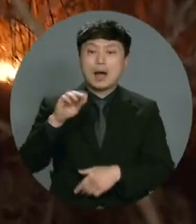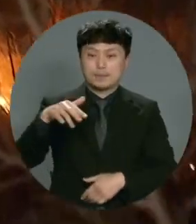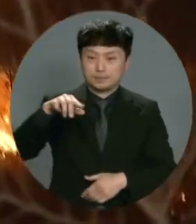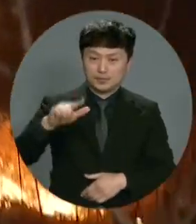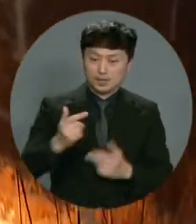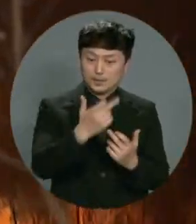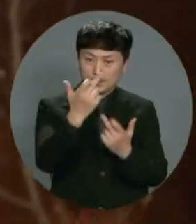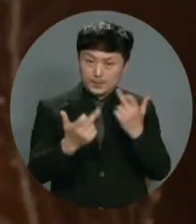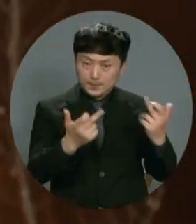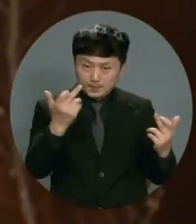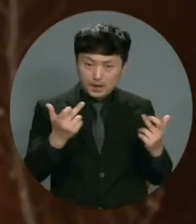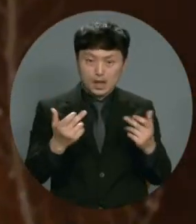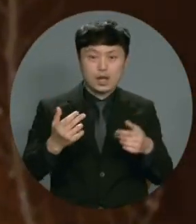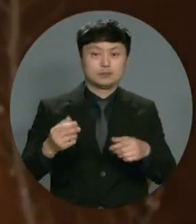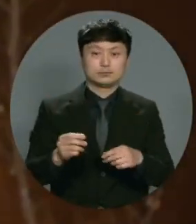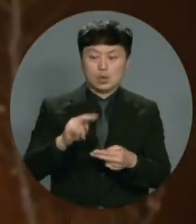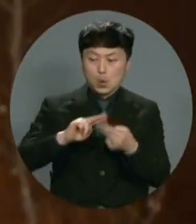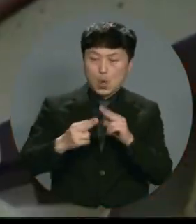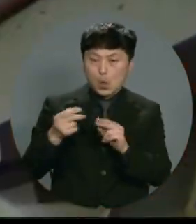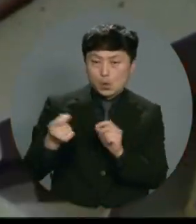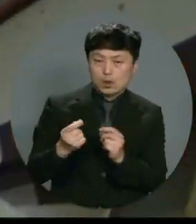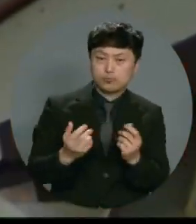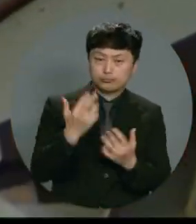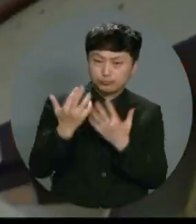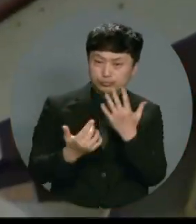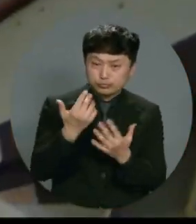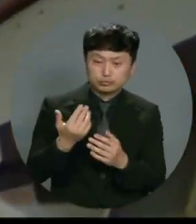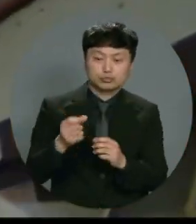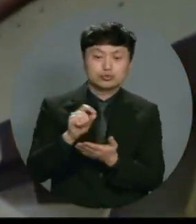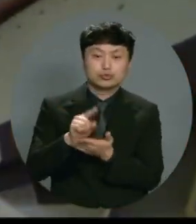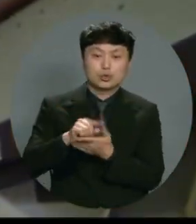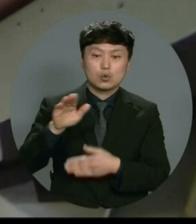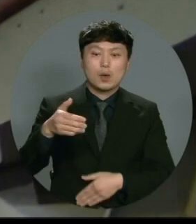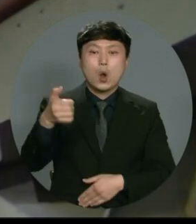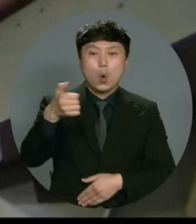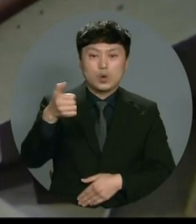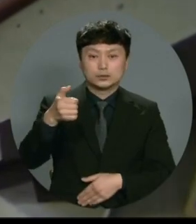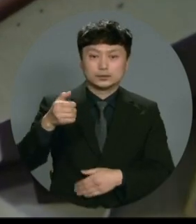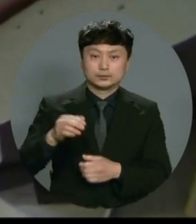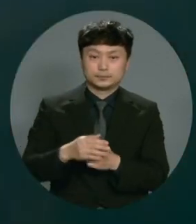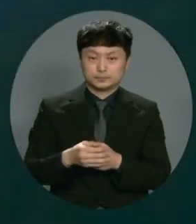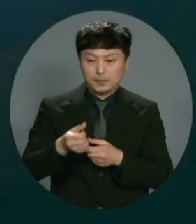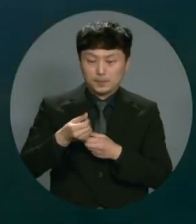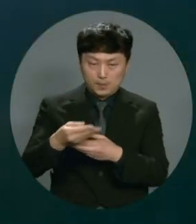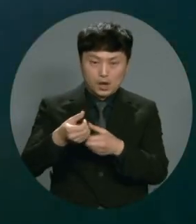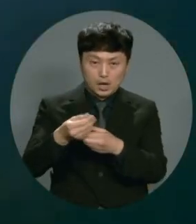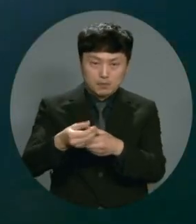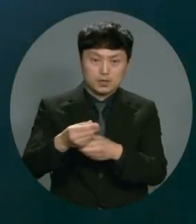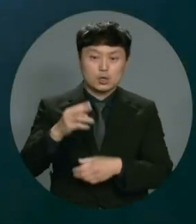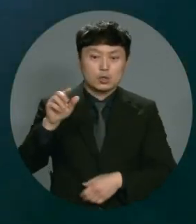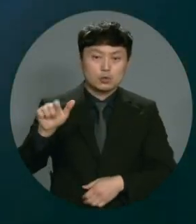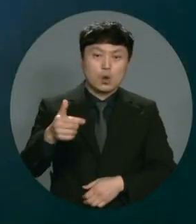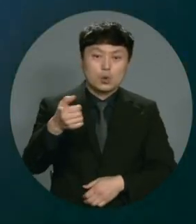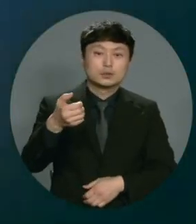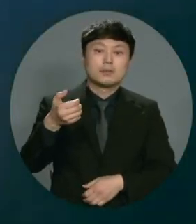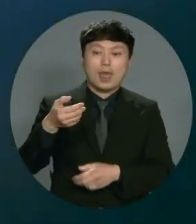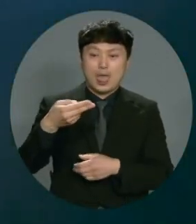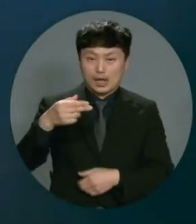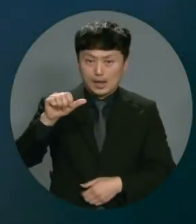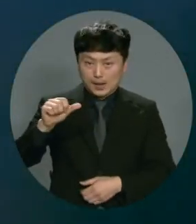발생해 인근 고령으로 확산되며 축구장 950개 면적인 임야 675헥타르가 잿더미로